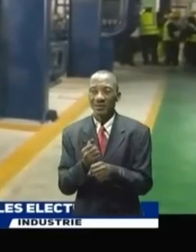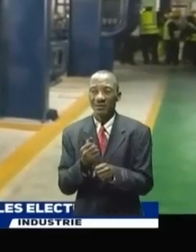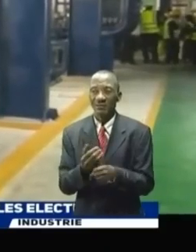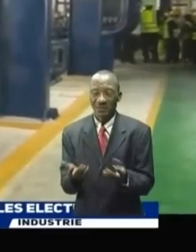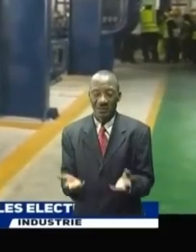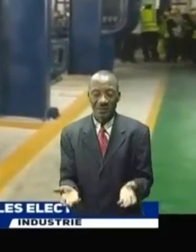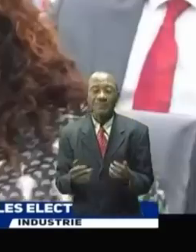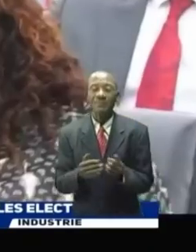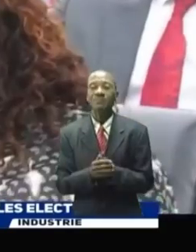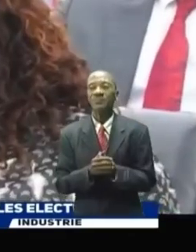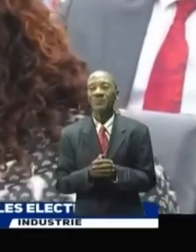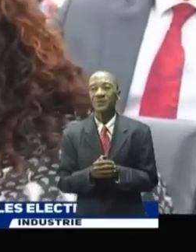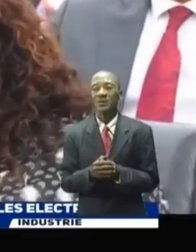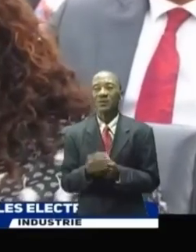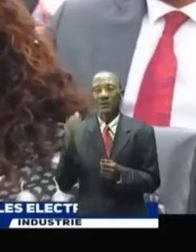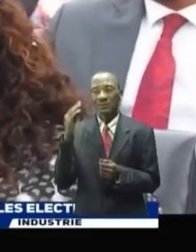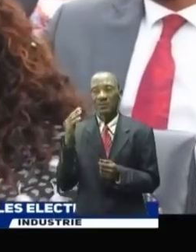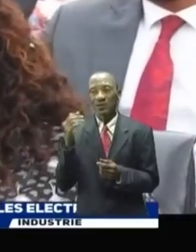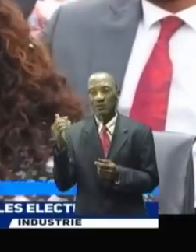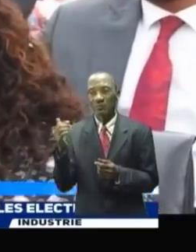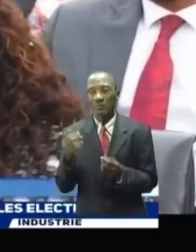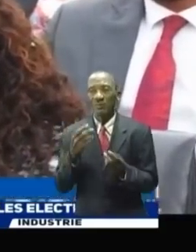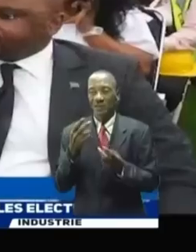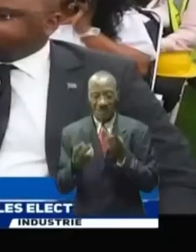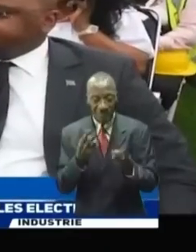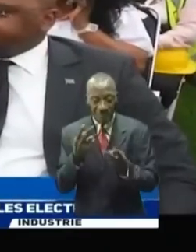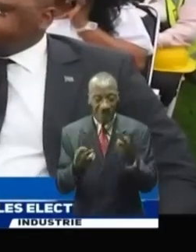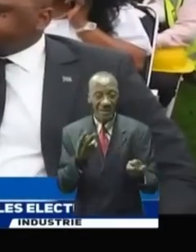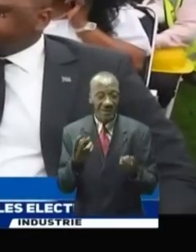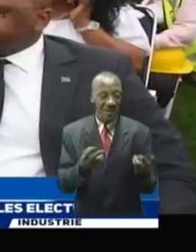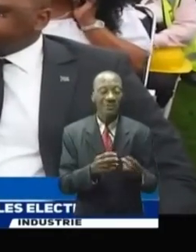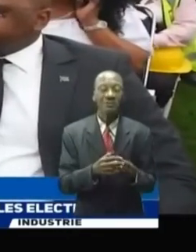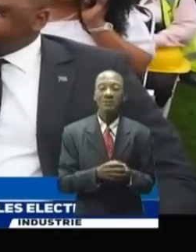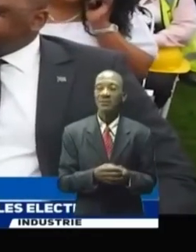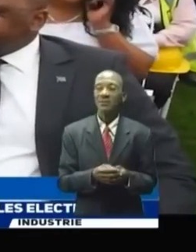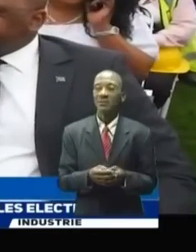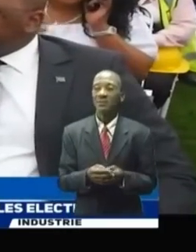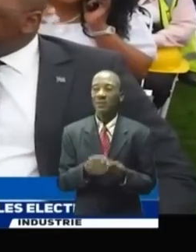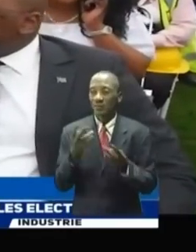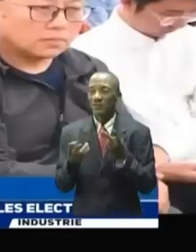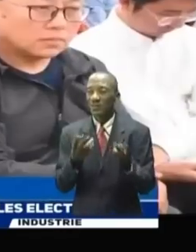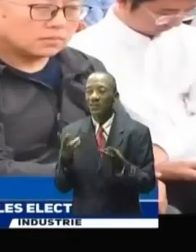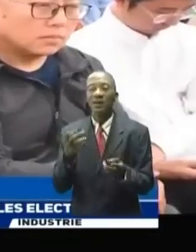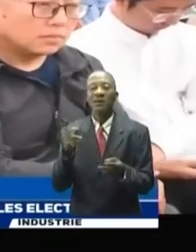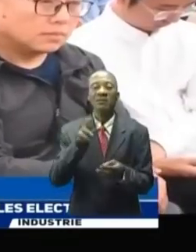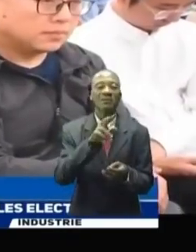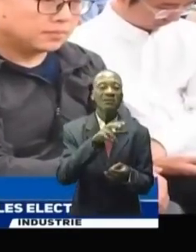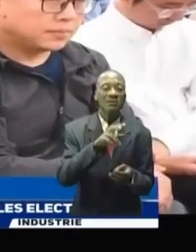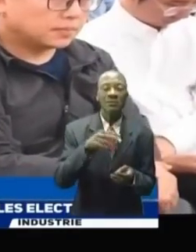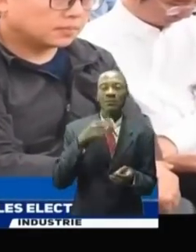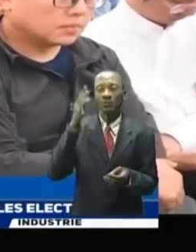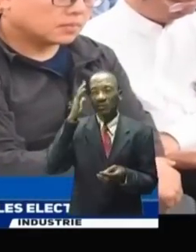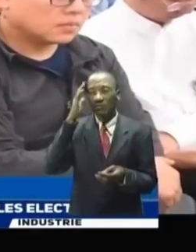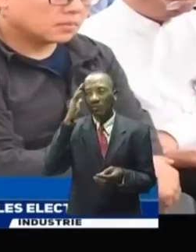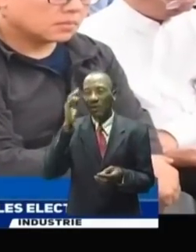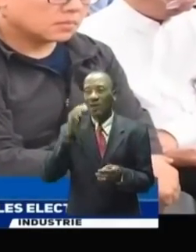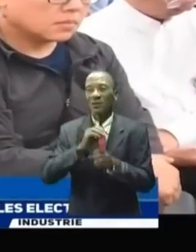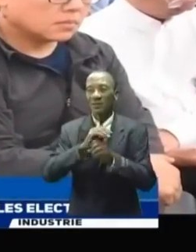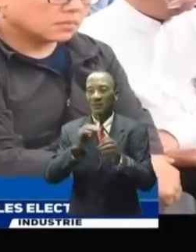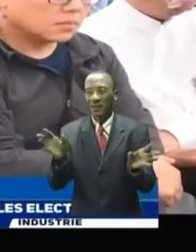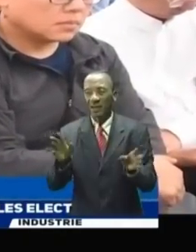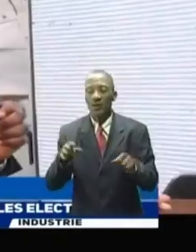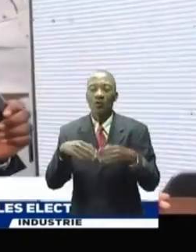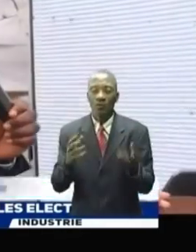production des gammes de savon. Toutes ces réalisations sont l'œuvre de ces géants du groupe Mining Engineering Service sous